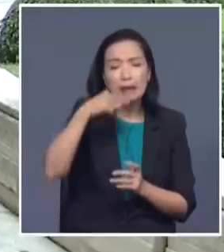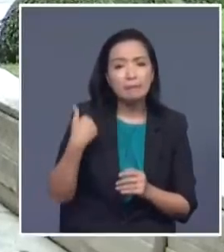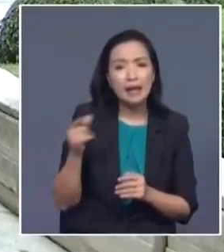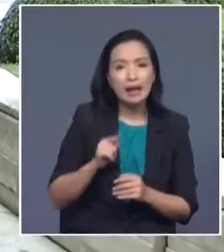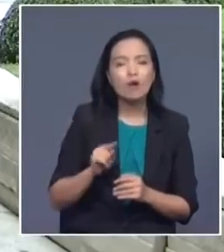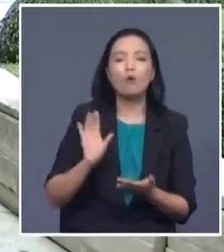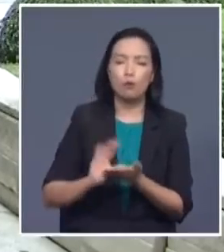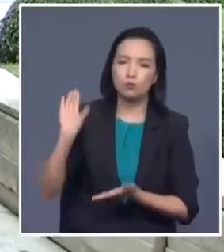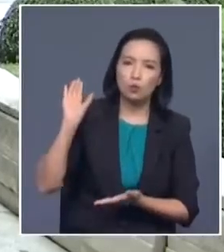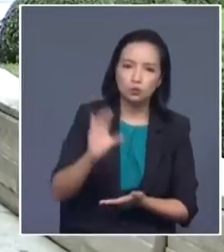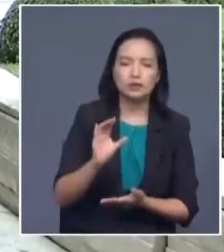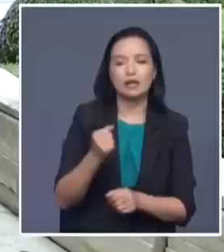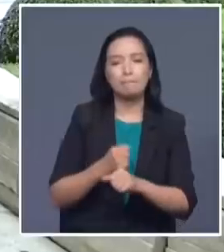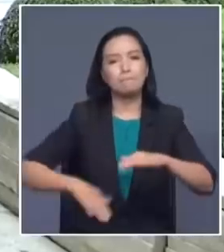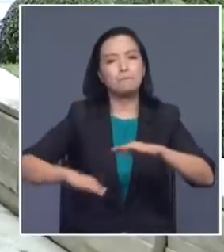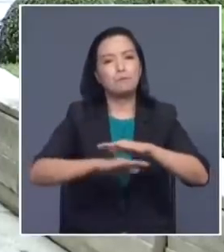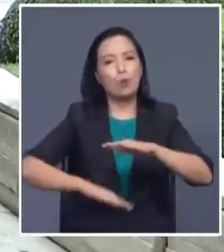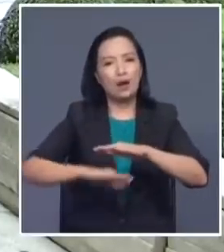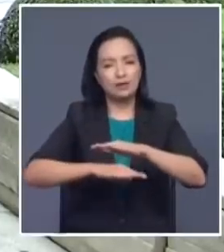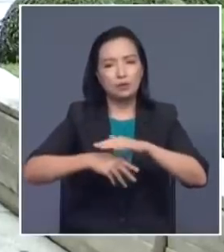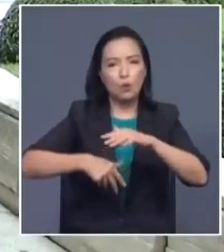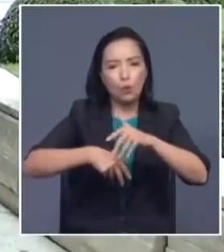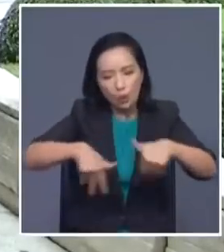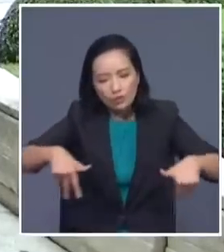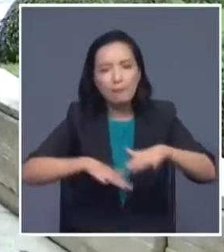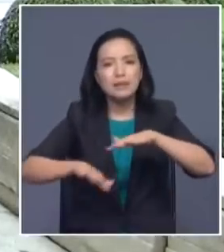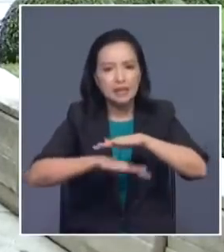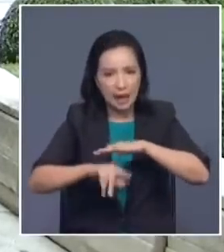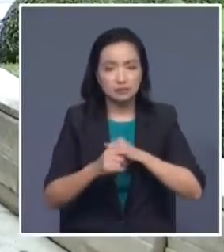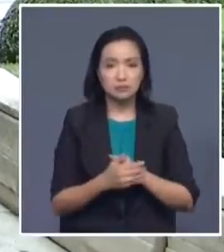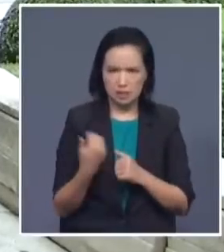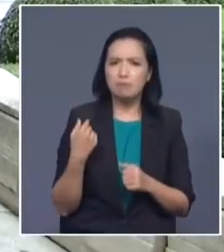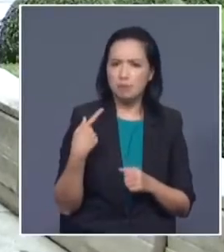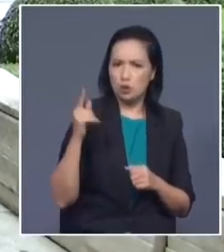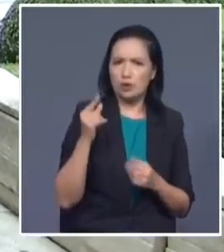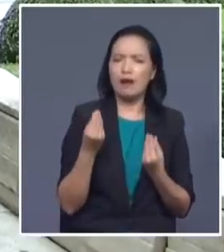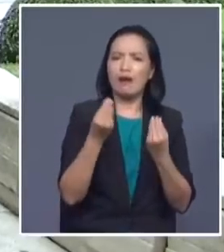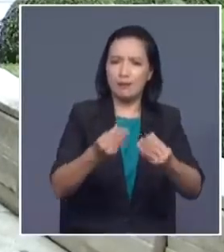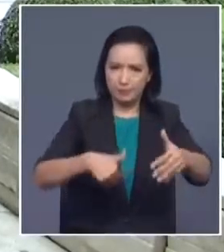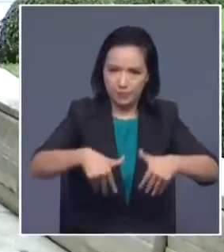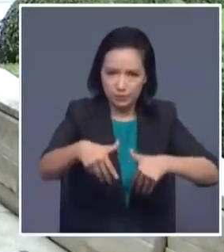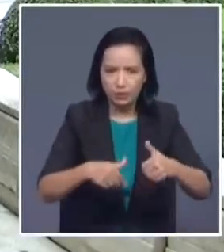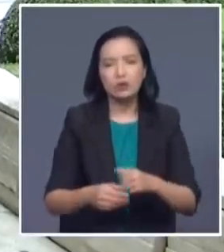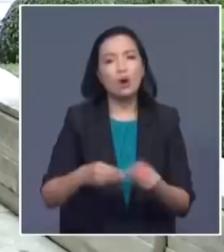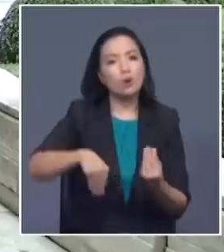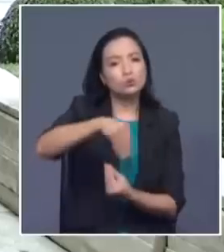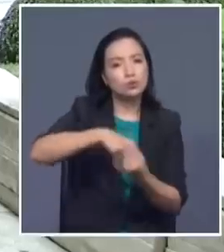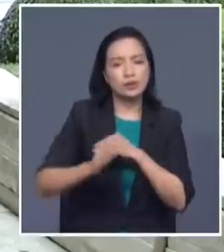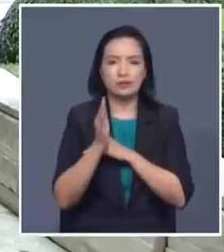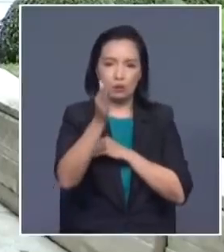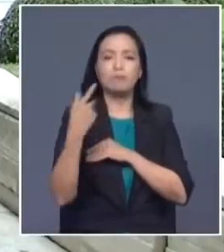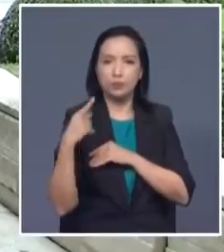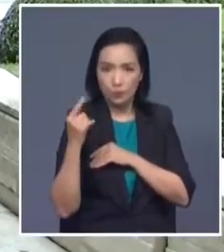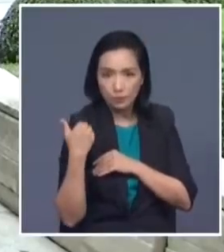านของประเทศซึ่งจะเป็นการลงทุนเพื่อสร้างมูลค่าการลงทุนใหม่และเป็นประโยชน์ให้กับประชาชนและภาคธุรกิจในอนาคตร